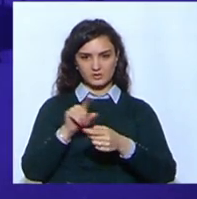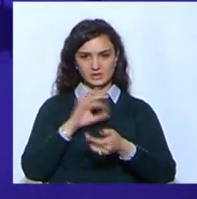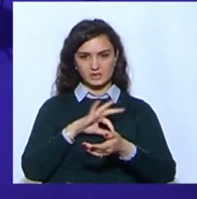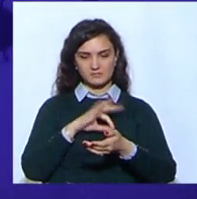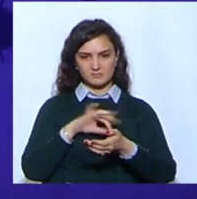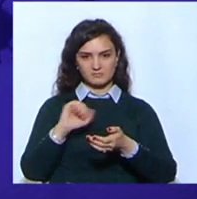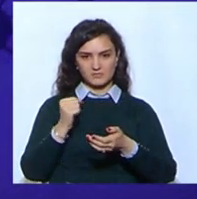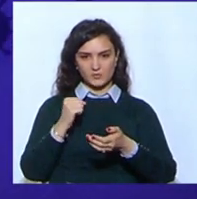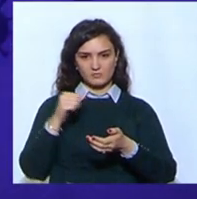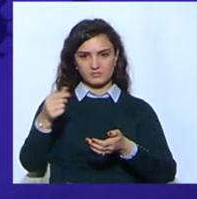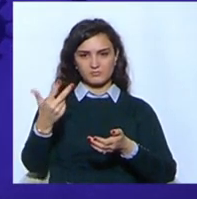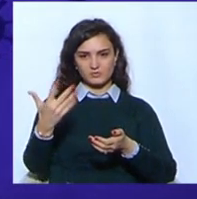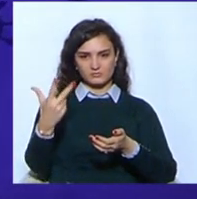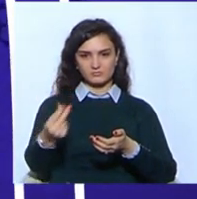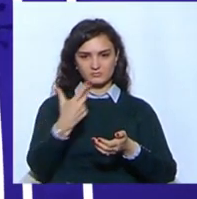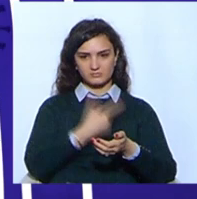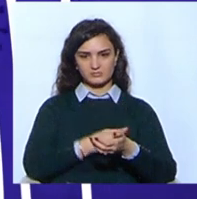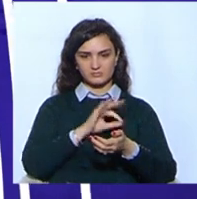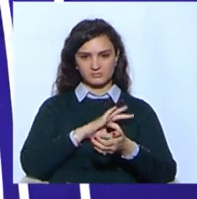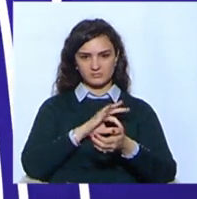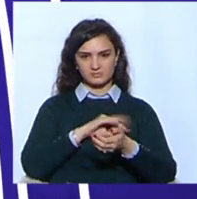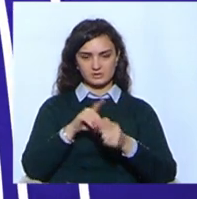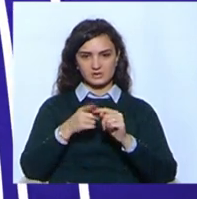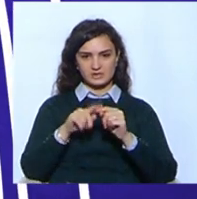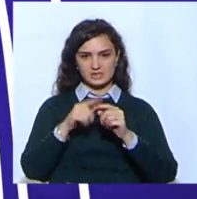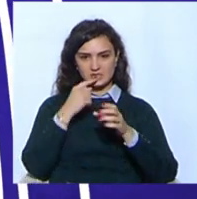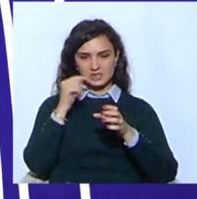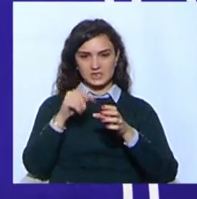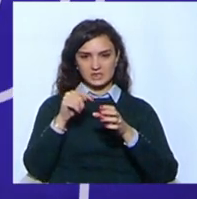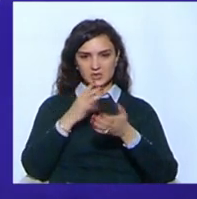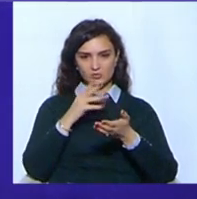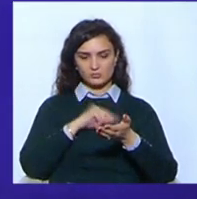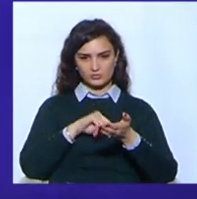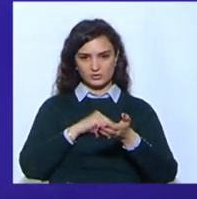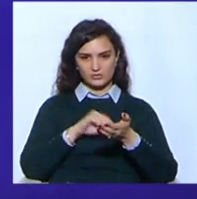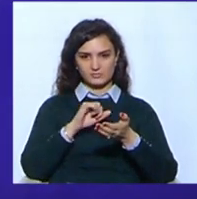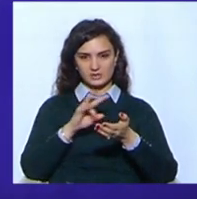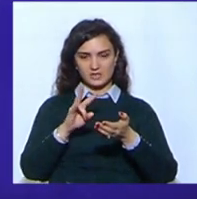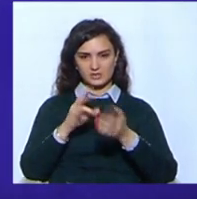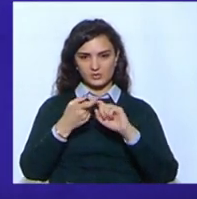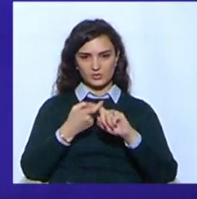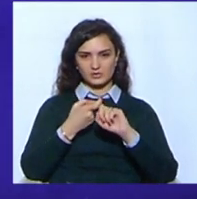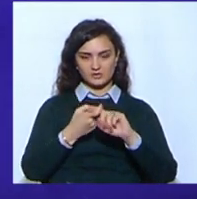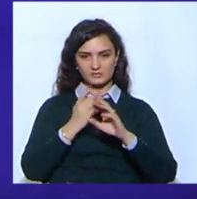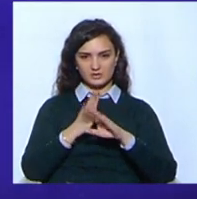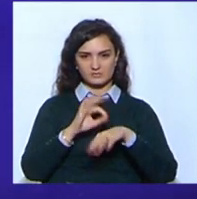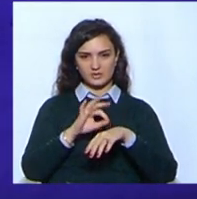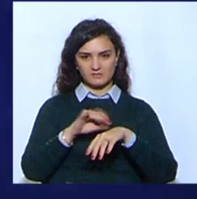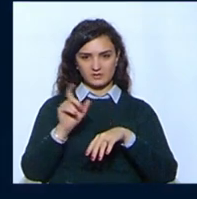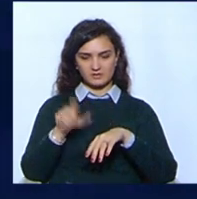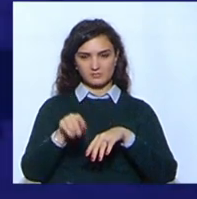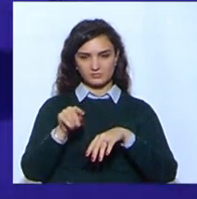იყენებთ მეგობრობის შპრიცებს. მუშაობთ სისხლთან ან სისხლის პრეპარატებთან. მჭიდრო კონტაქტი გაქვთ